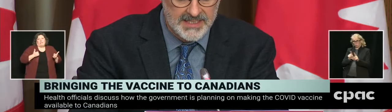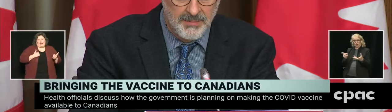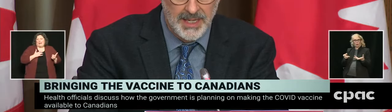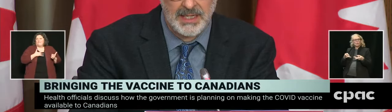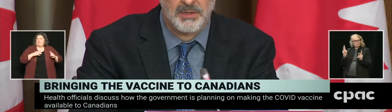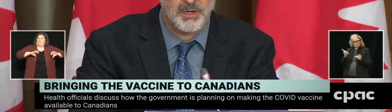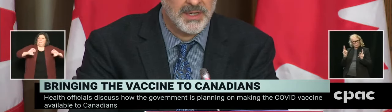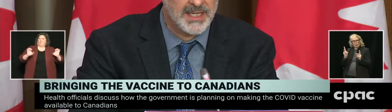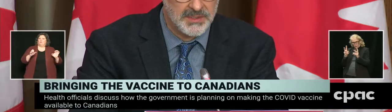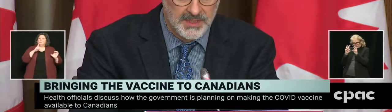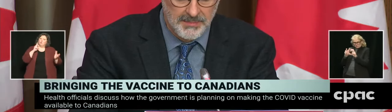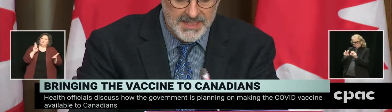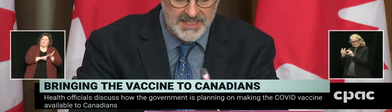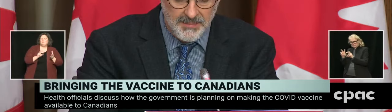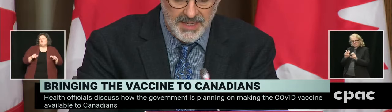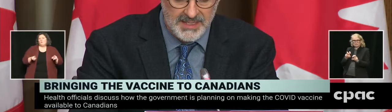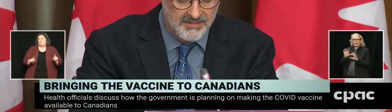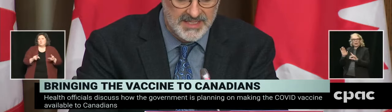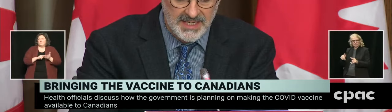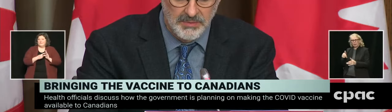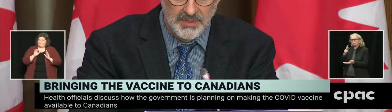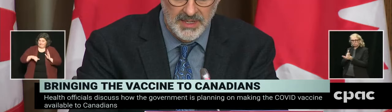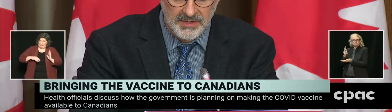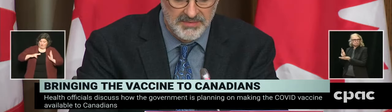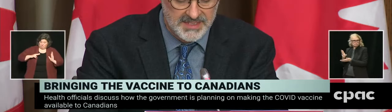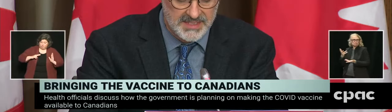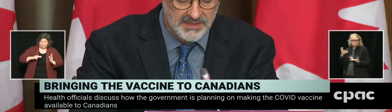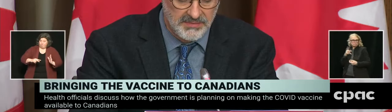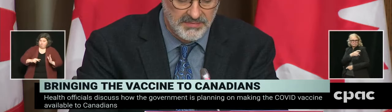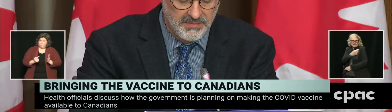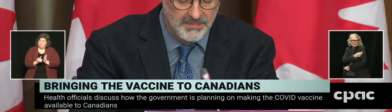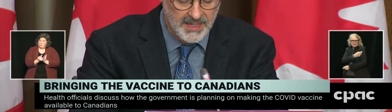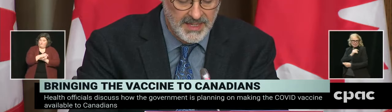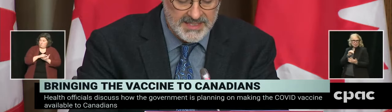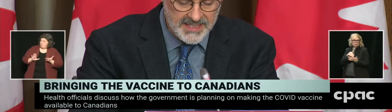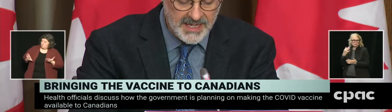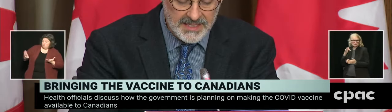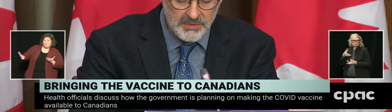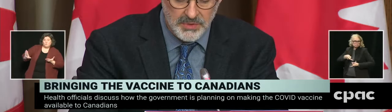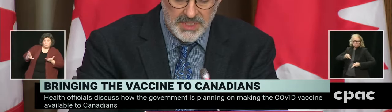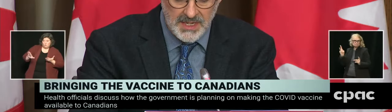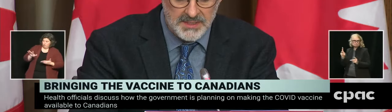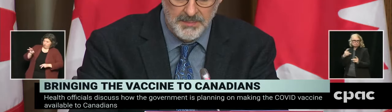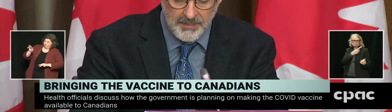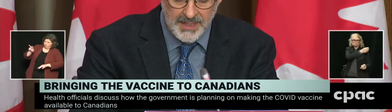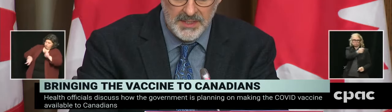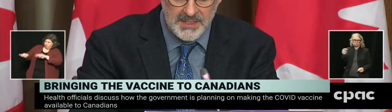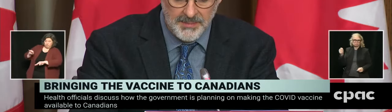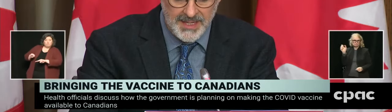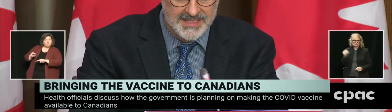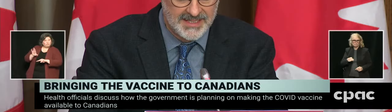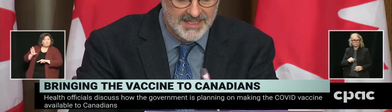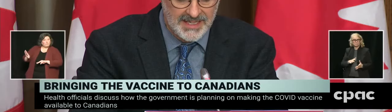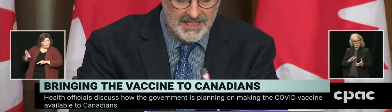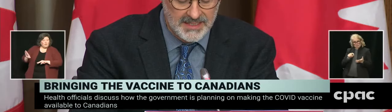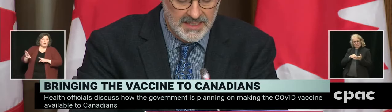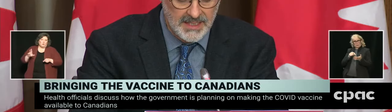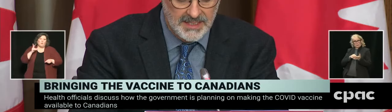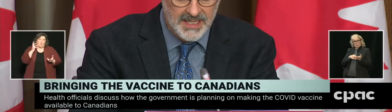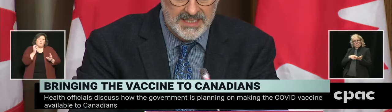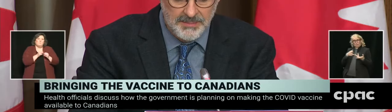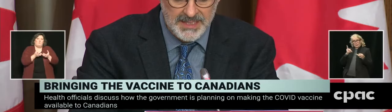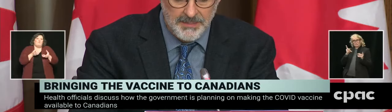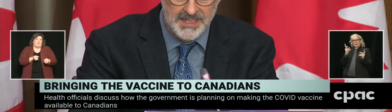accélérer l'examen et l'homologation des médicaments et des vaccins contre la COVID-19. Cet arrêté d'urgence permet notamment à Santé